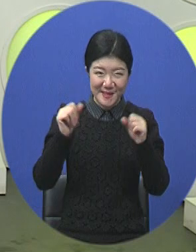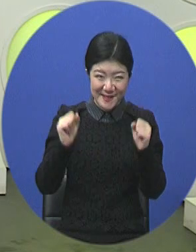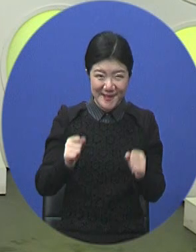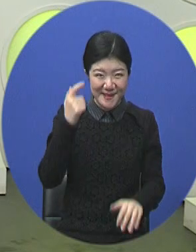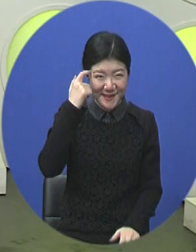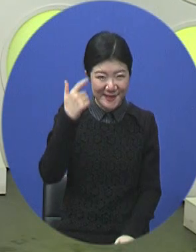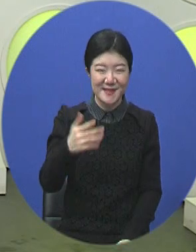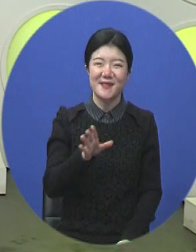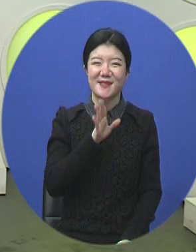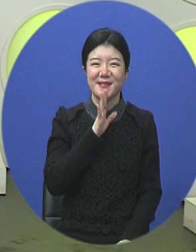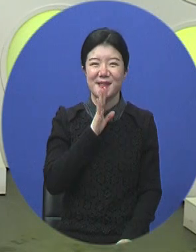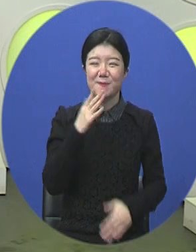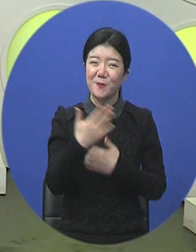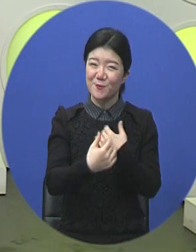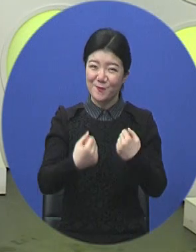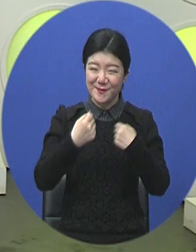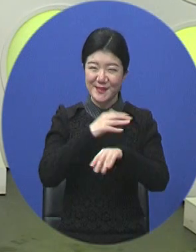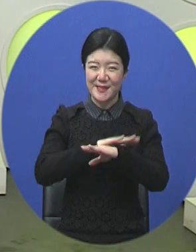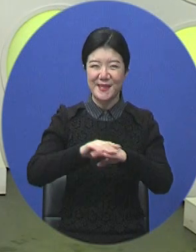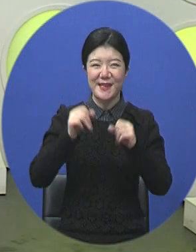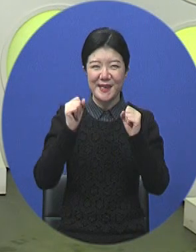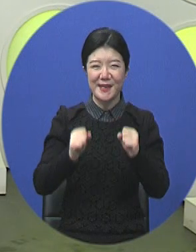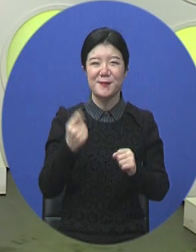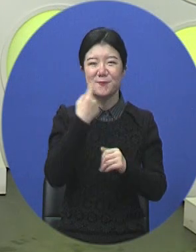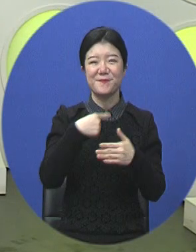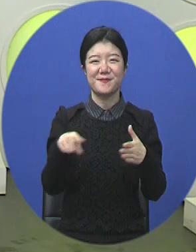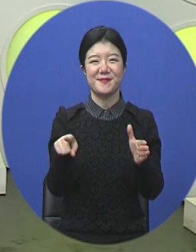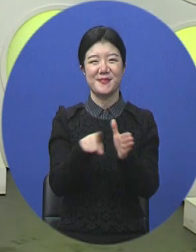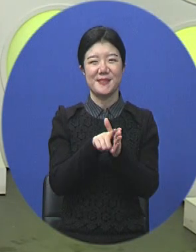네, 그럼요. 건강하게 잘 계실 줄 믿습니다.